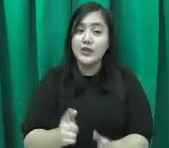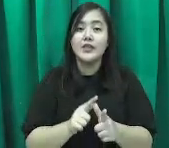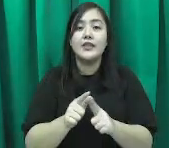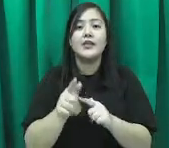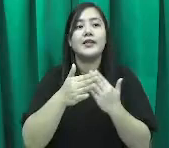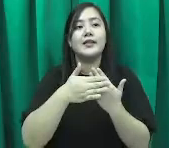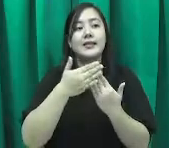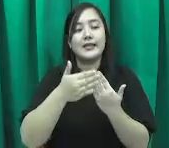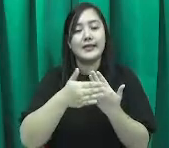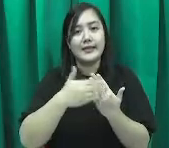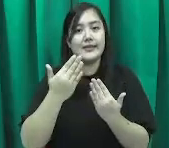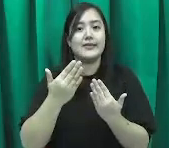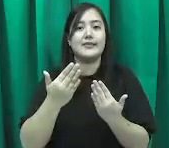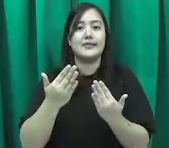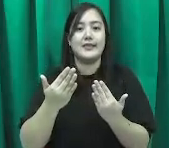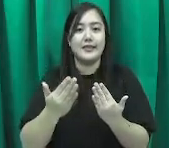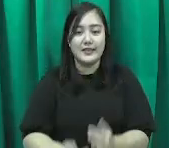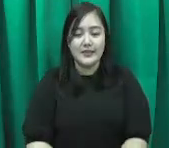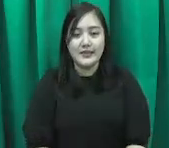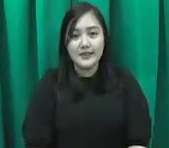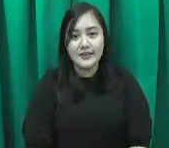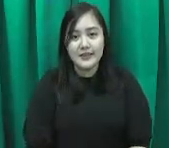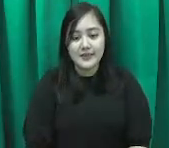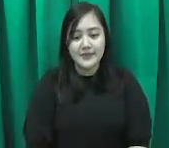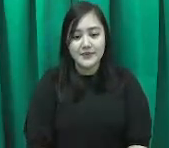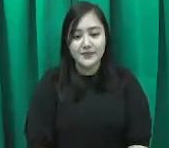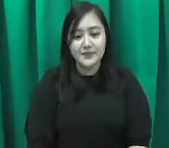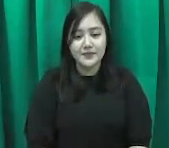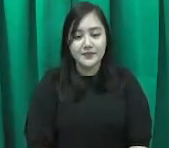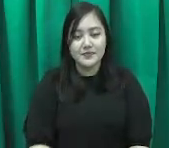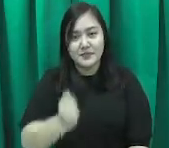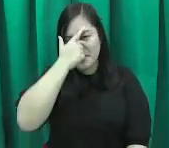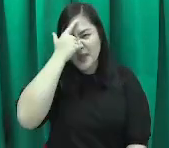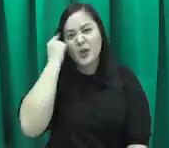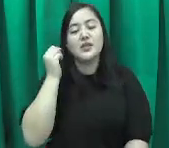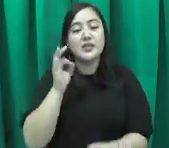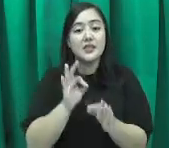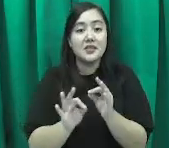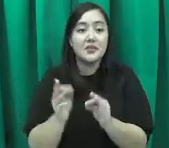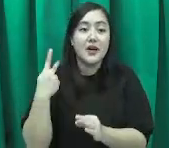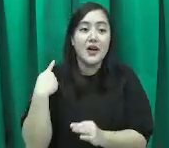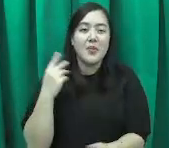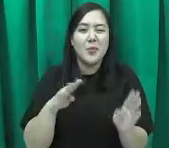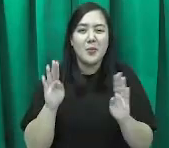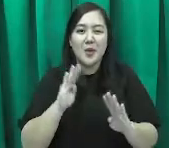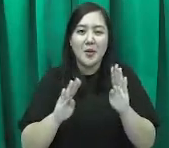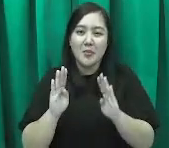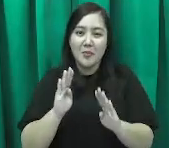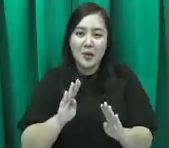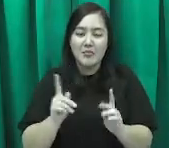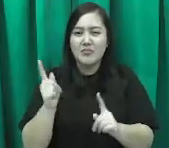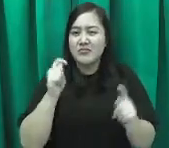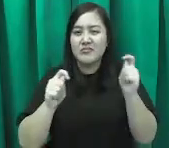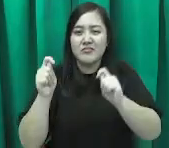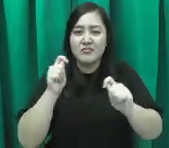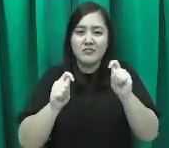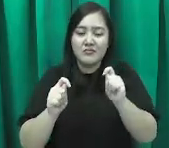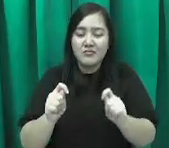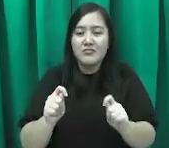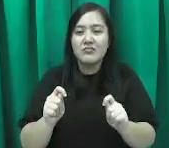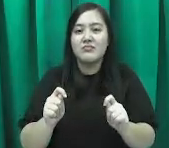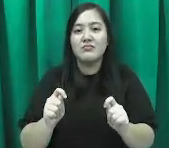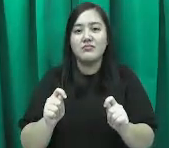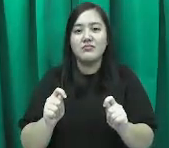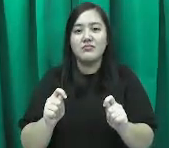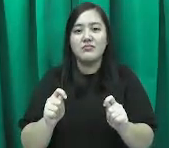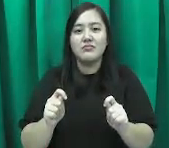isa na lang problemahin nyo. Yeah. Kasi kung kayo pa lang sa start pa lang, kayo ay hindi dalawa. Na tayo magulo pa lang. Strong hindi yun, sumunod. Tapos nadagdagan pa